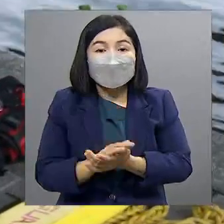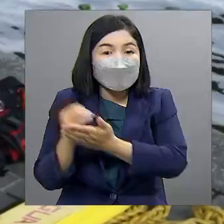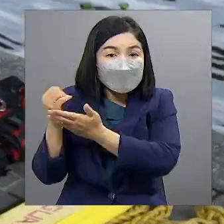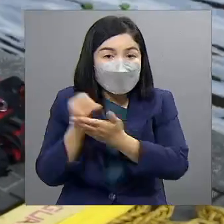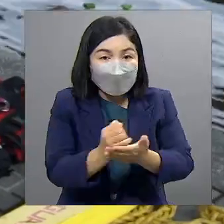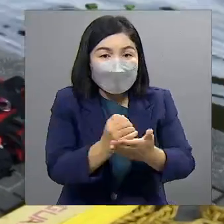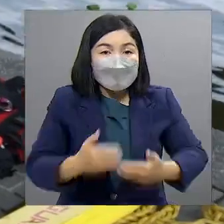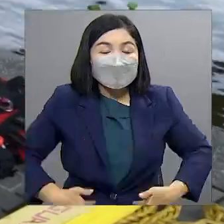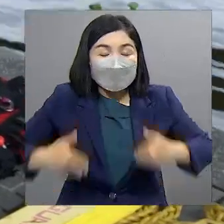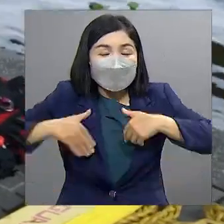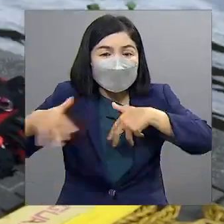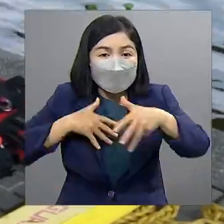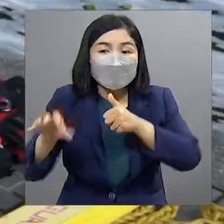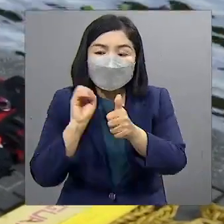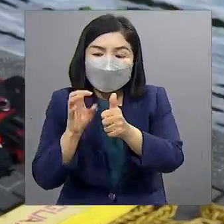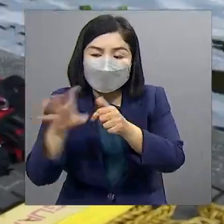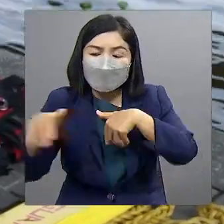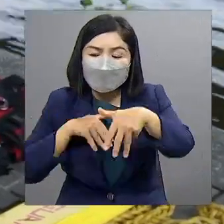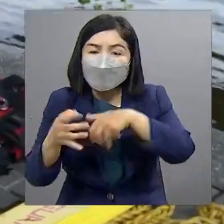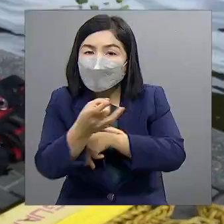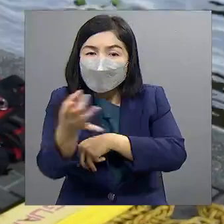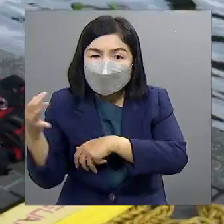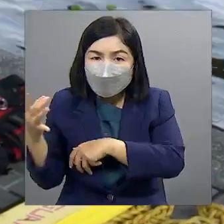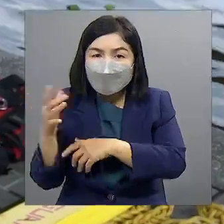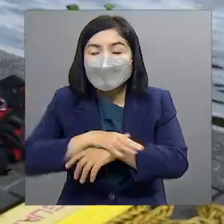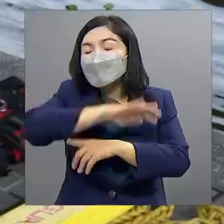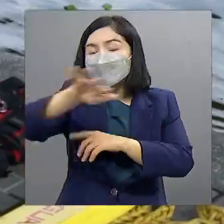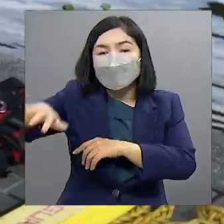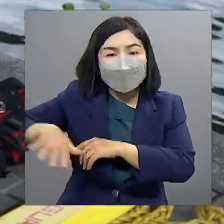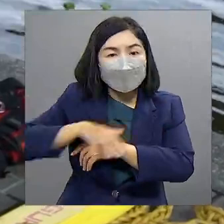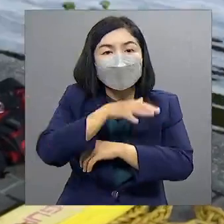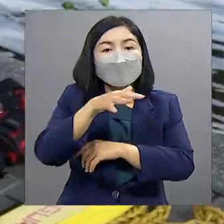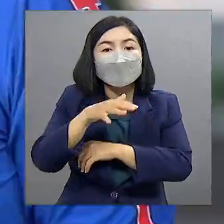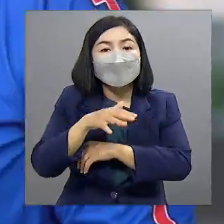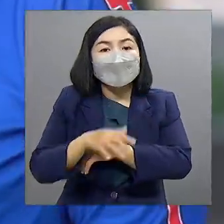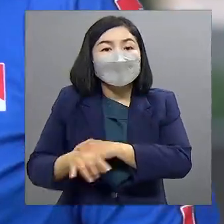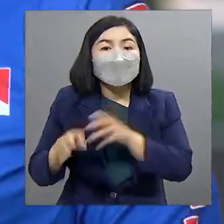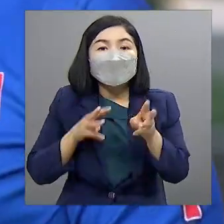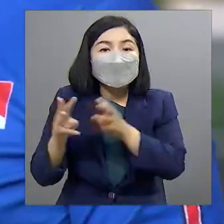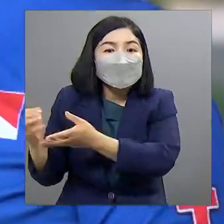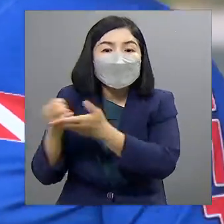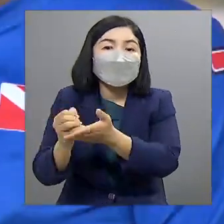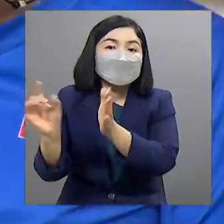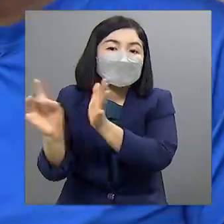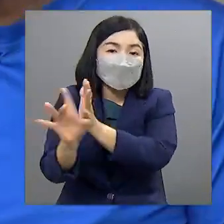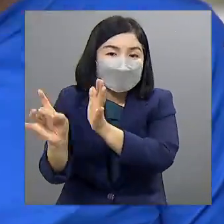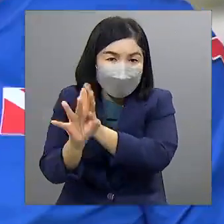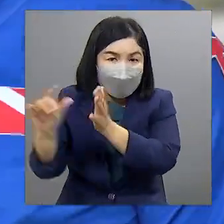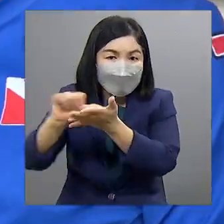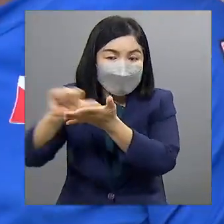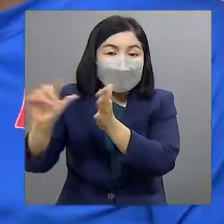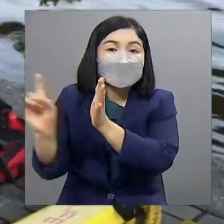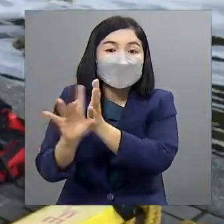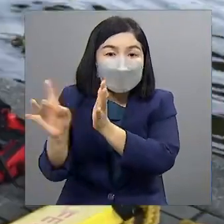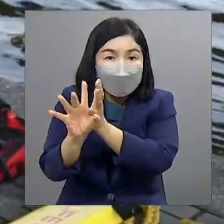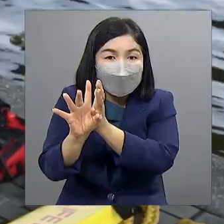มสักนิดนึงค่ะว่าเห็นครูเติ้ลบอกว่าจริงๆแล้วทั้งหมดตรงนี้มันเป็นแค่ปลายทางใช่ไหมคะ มันเป็นแก้ปัญหาปลายเหตุครับที่เรามงมที่เราม